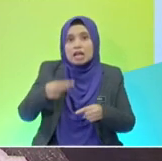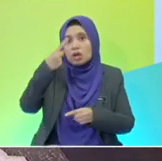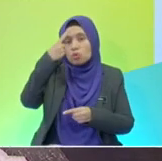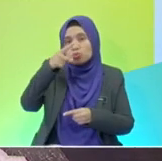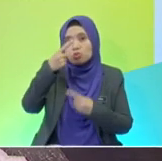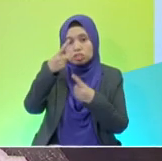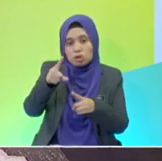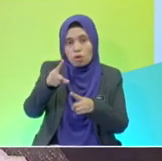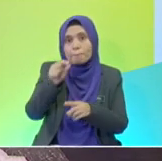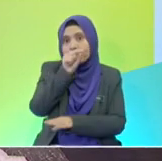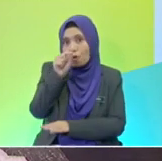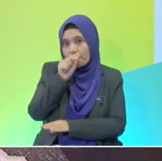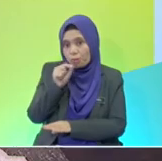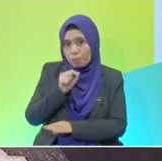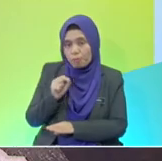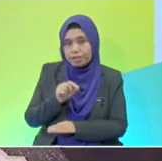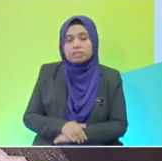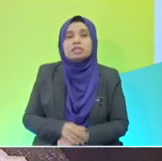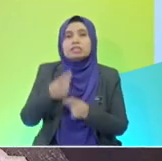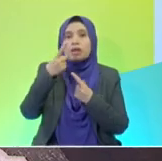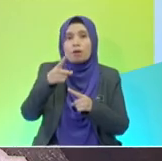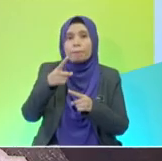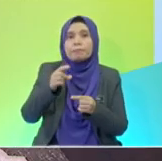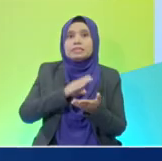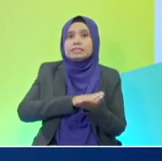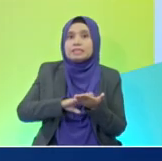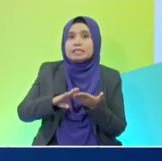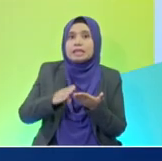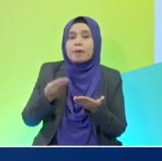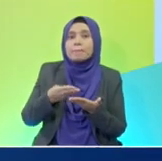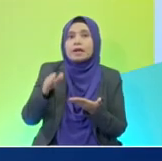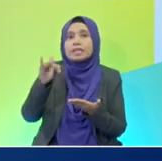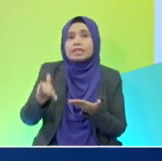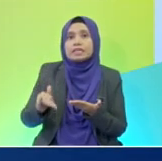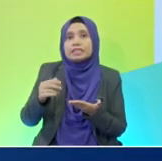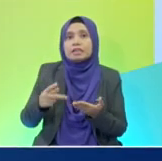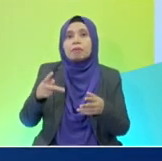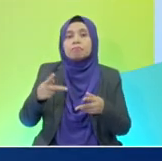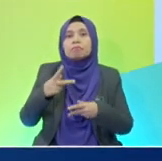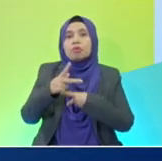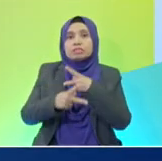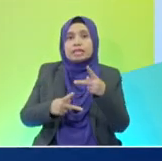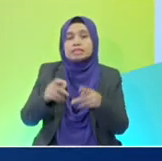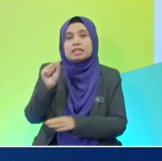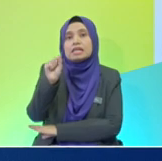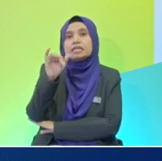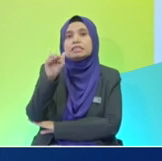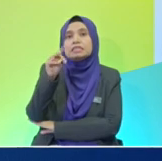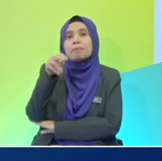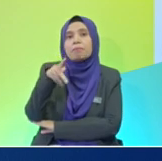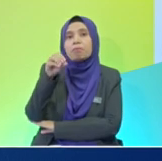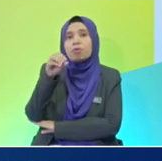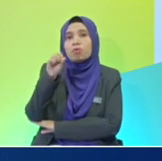bentuk poin Oke jadi di dekat sini jawaban bersihkan bahagianya hendak dilakukan posesif ya pasti yang kedua